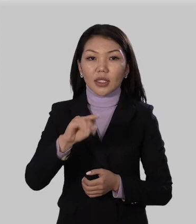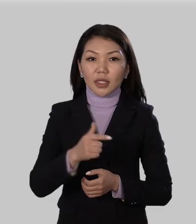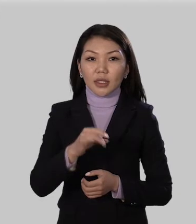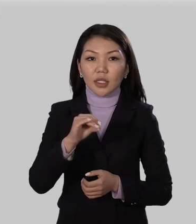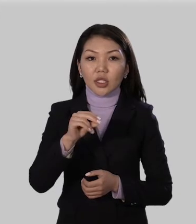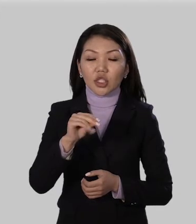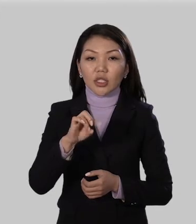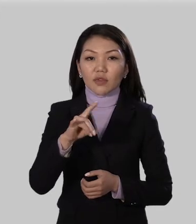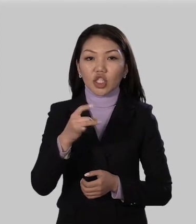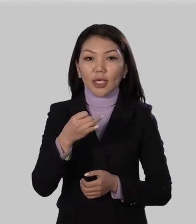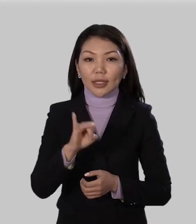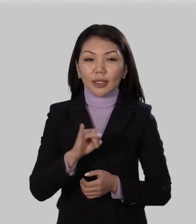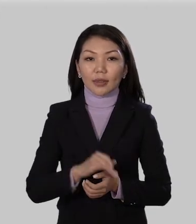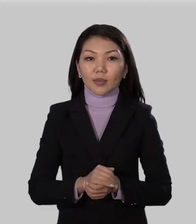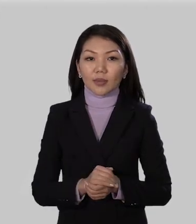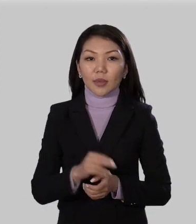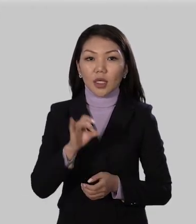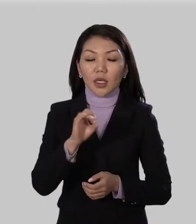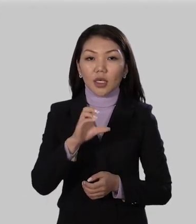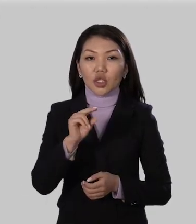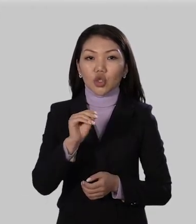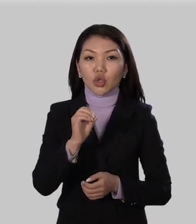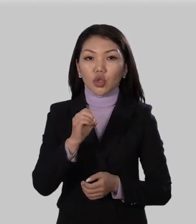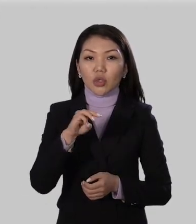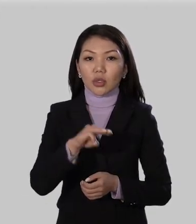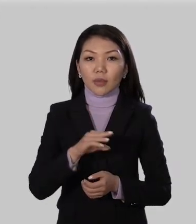Расследовать, чрезвычайный, расчет.